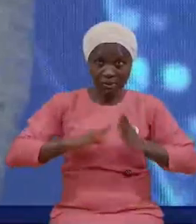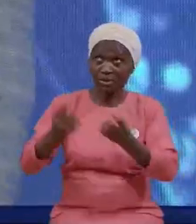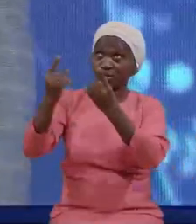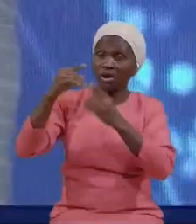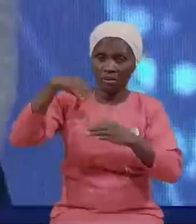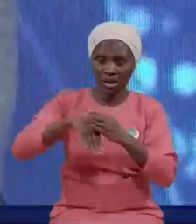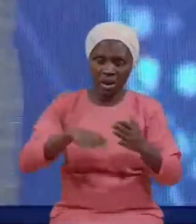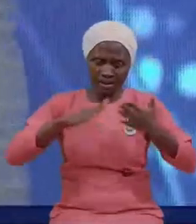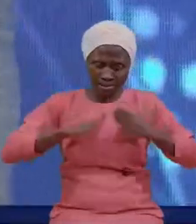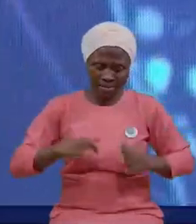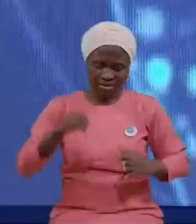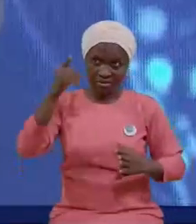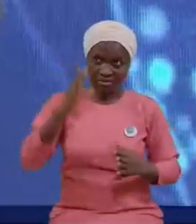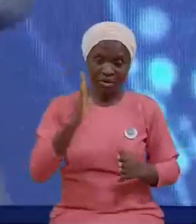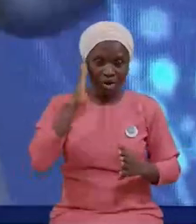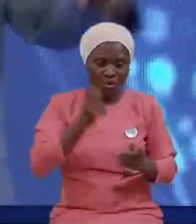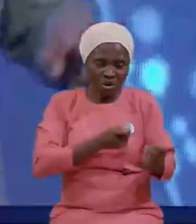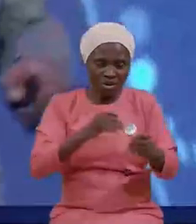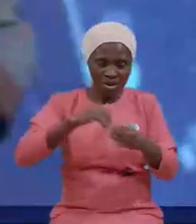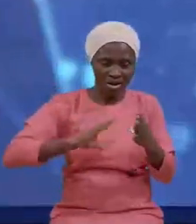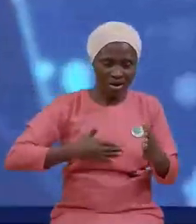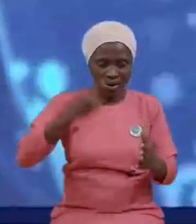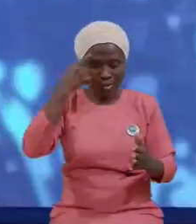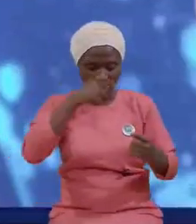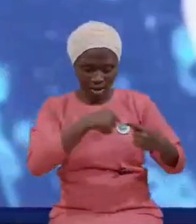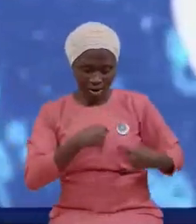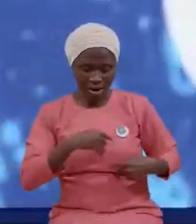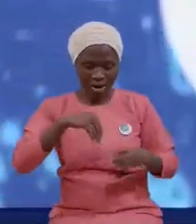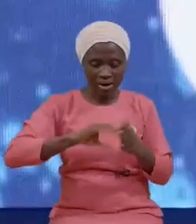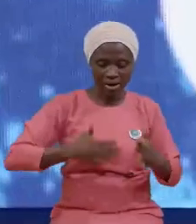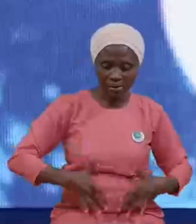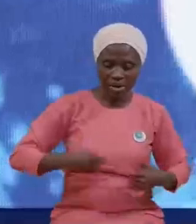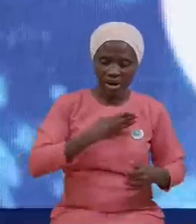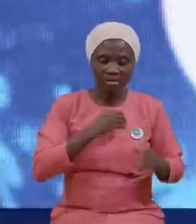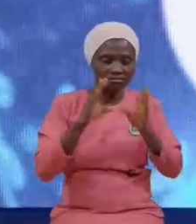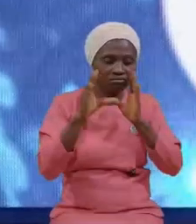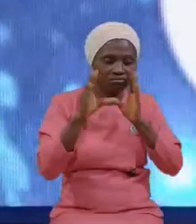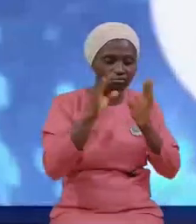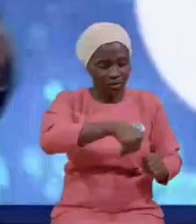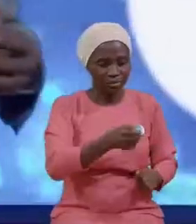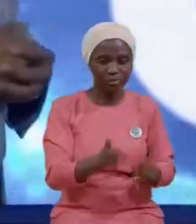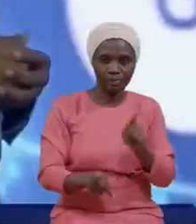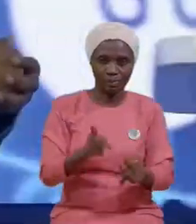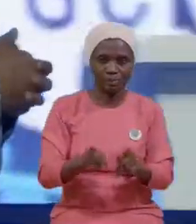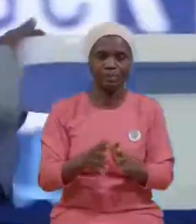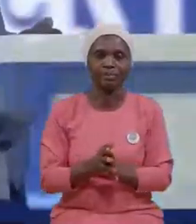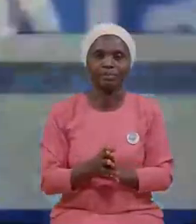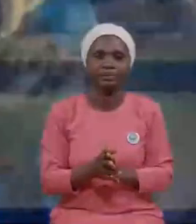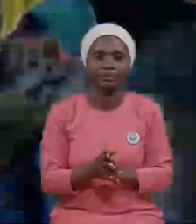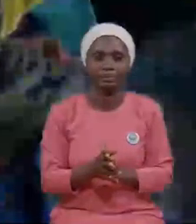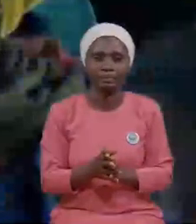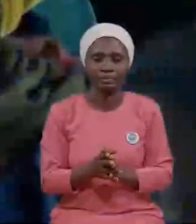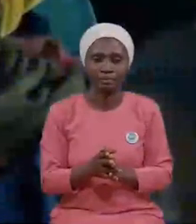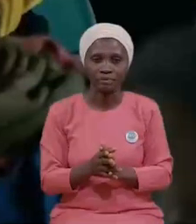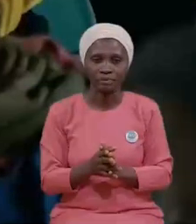la paix de ce Prince vient dans nos vies, dans nos interactions, dans tout ce que nous faisons avec les autres, il y aura la